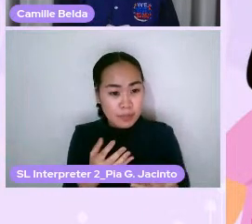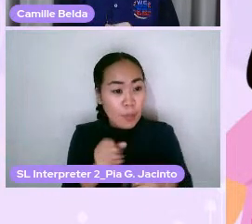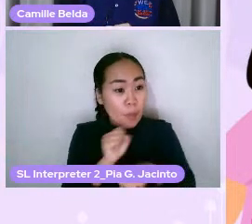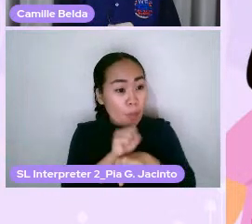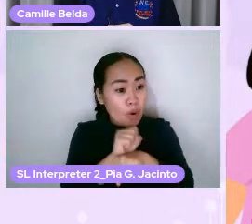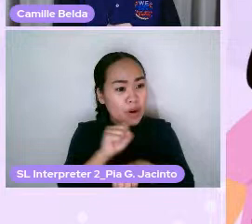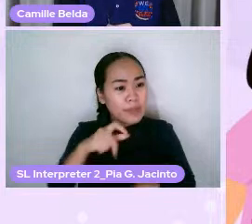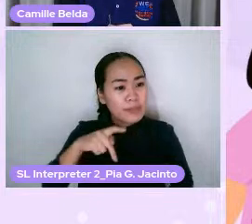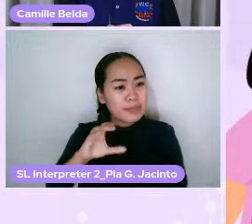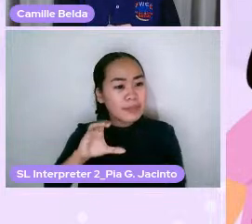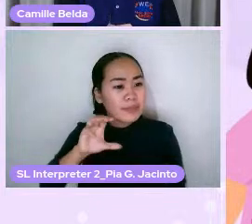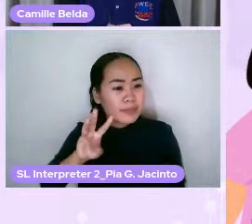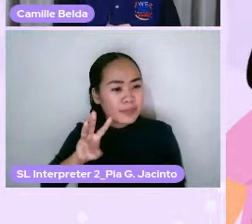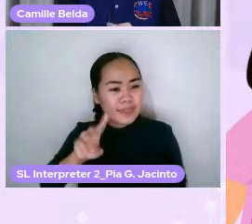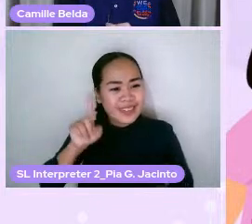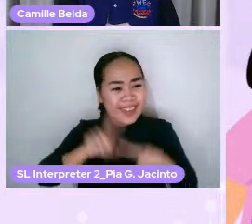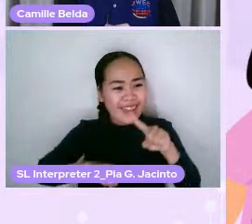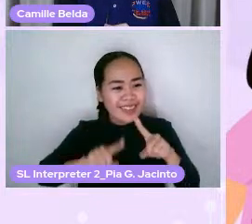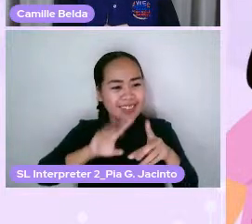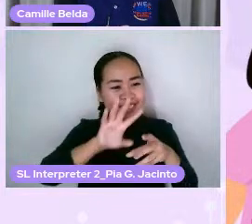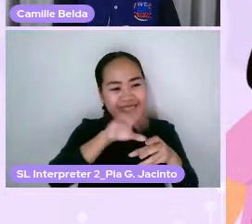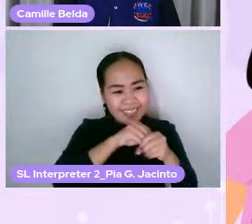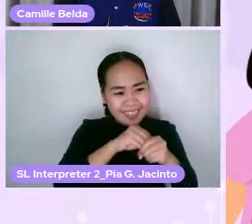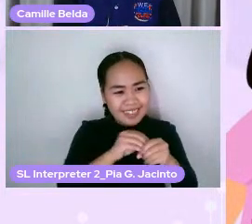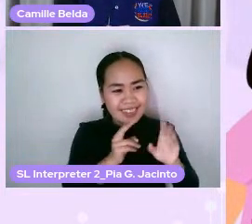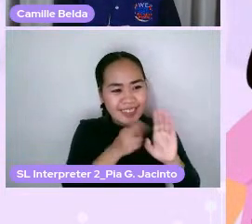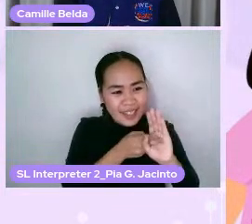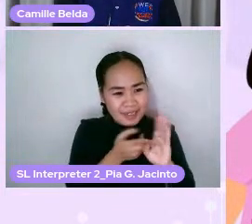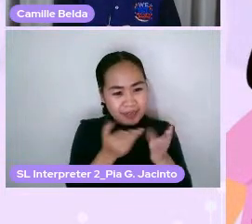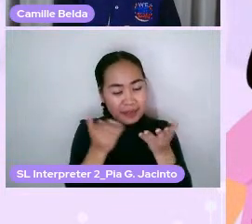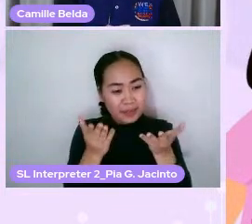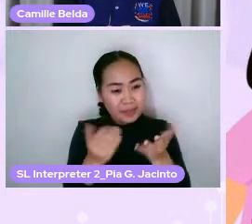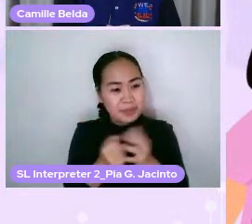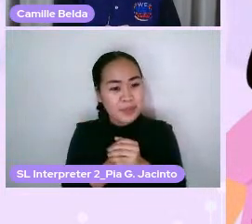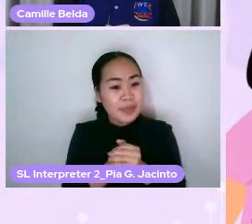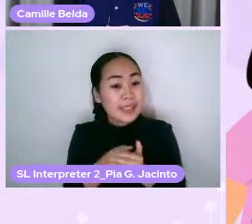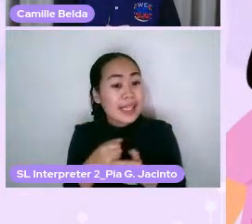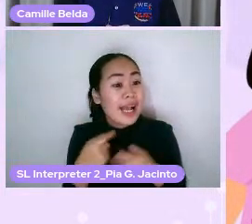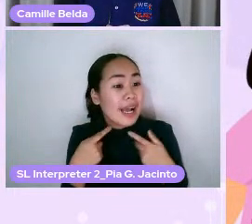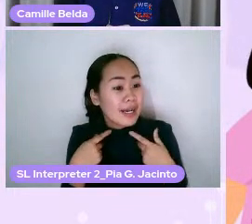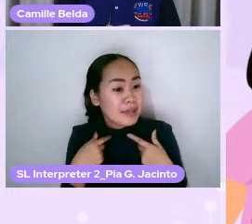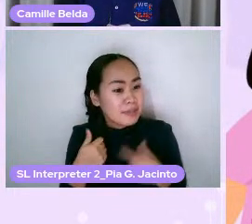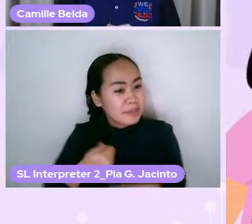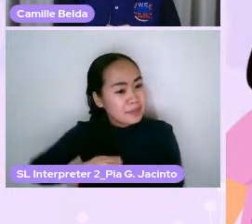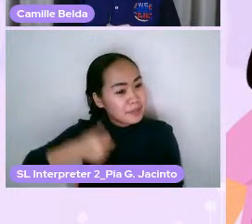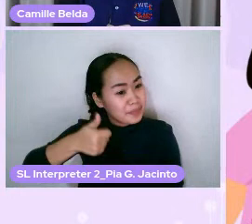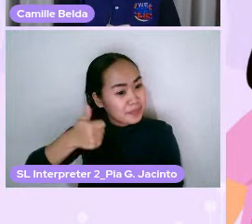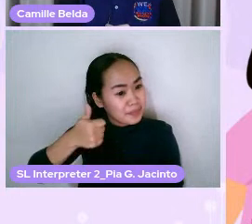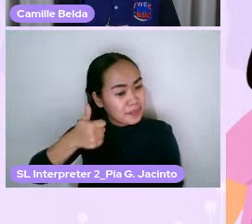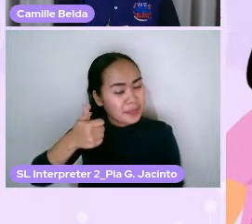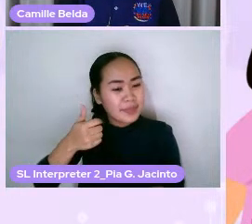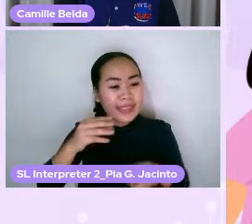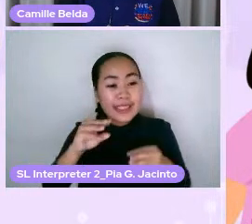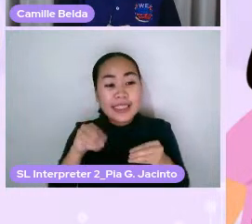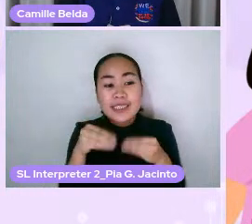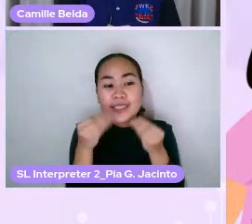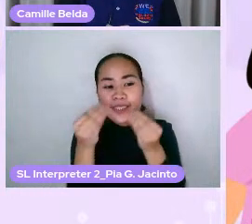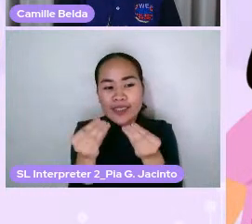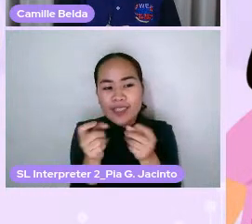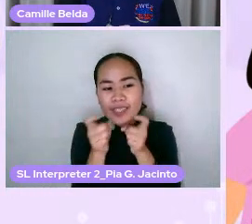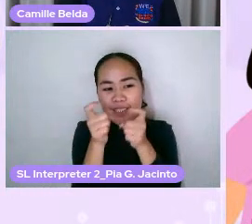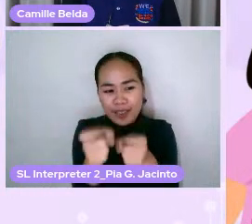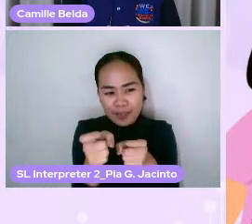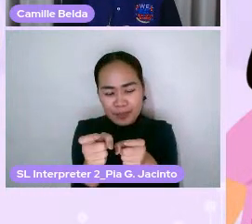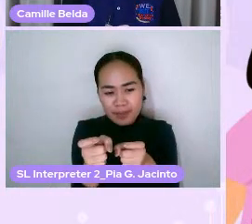PCW. Ang winners ay makatatanggap ng surprise gifts mula sa PCW. Ang prizes po ay